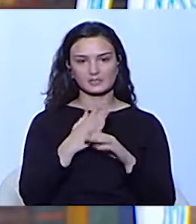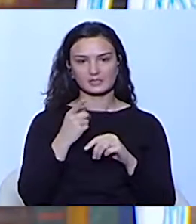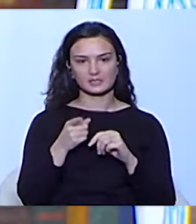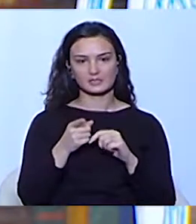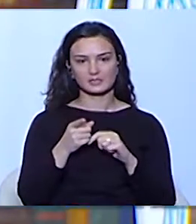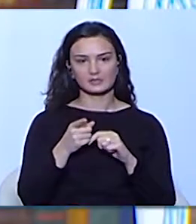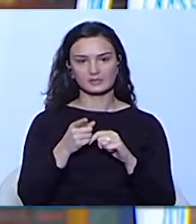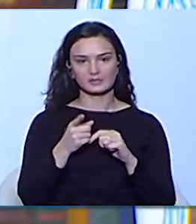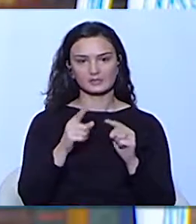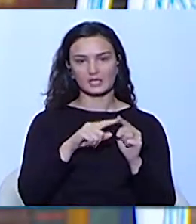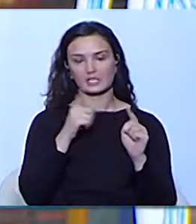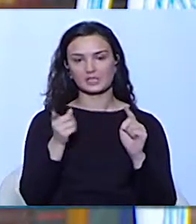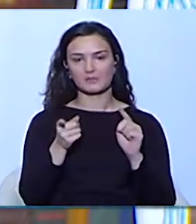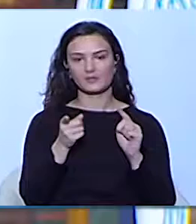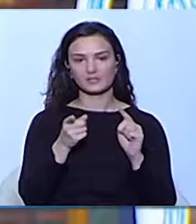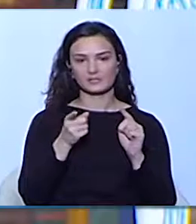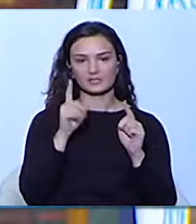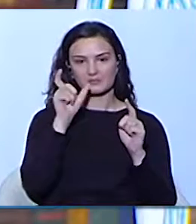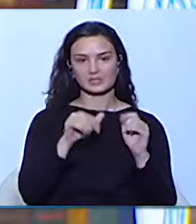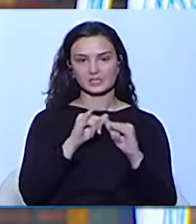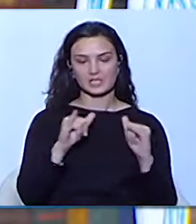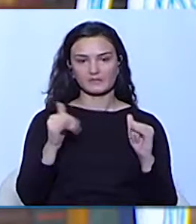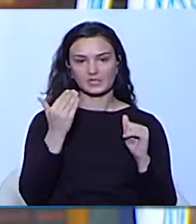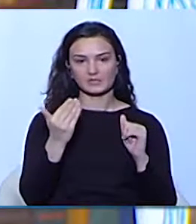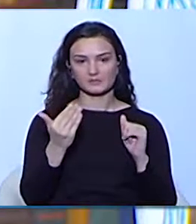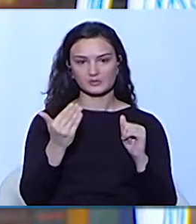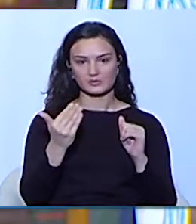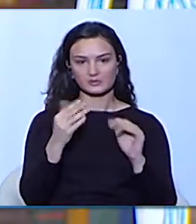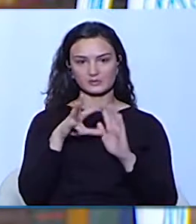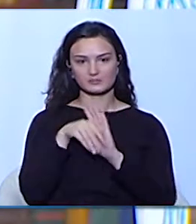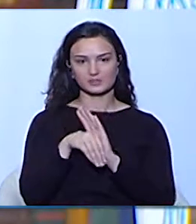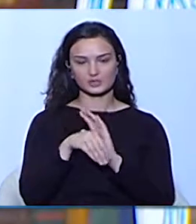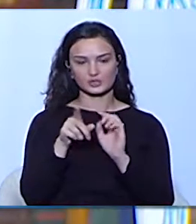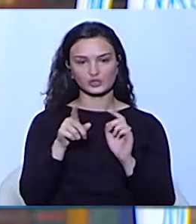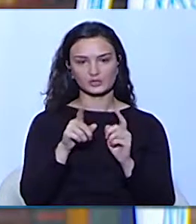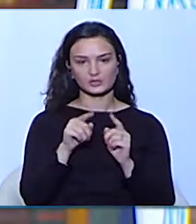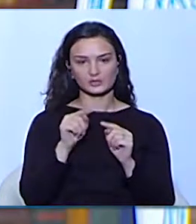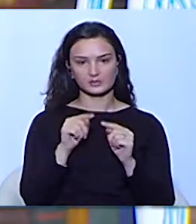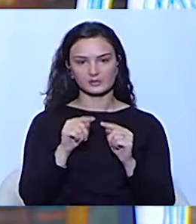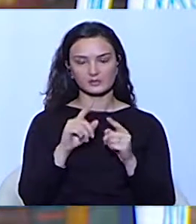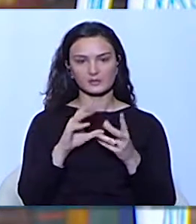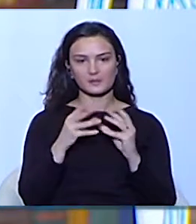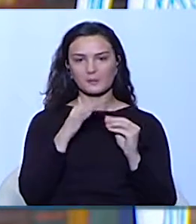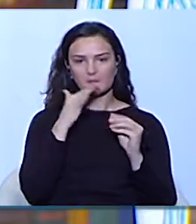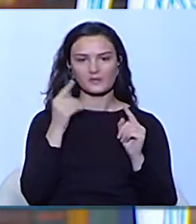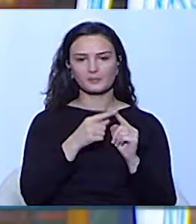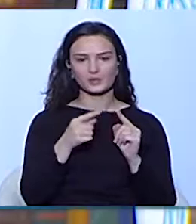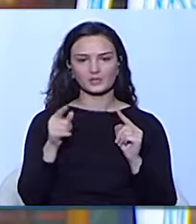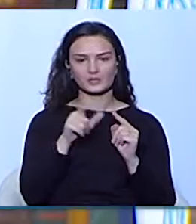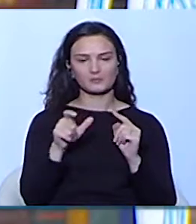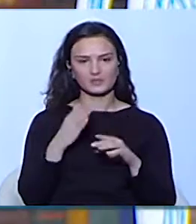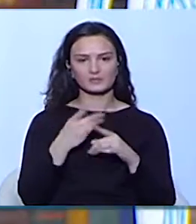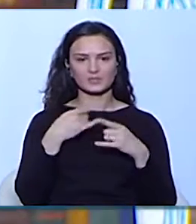ერთგვარი გარდამავალი პერიოდი ადამიანის განვითარების სპექტრში. ცხადია, რომ ბევრი პერიოდები აქვს